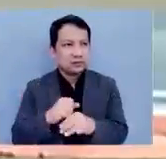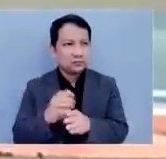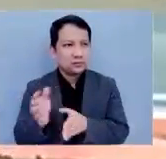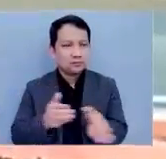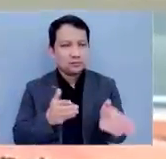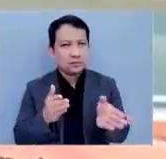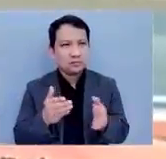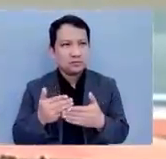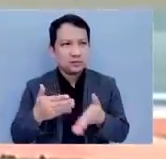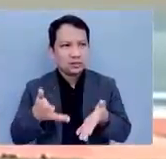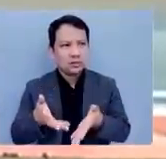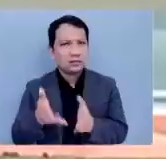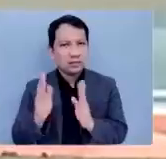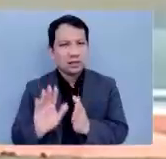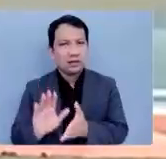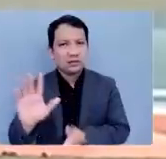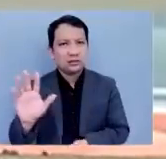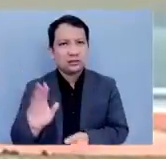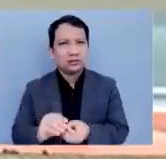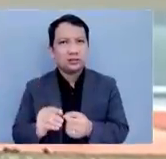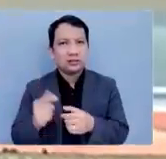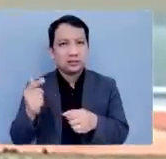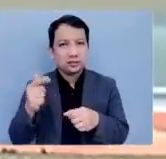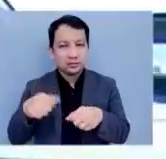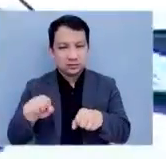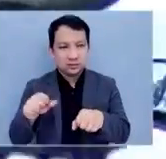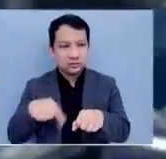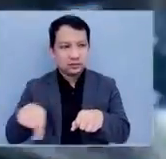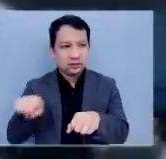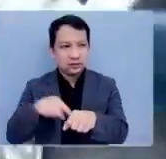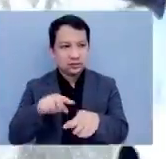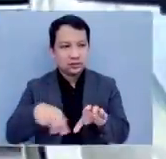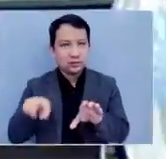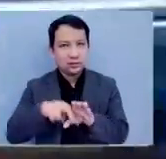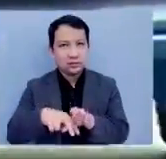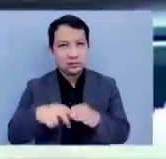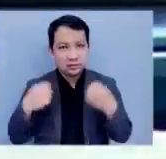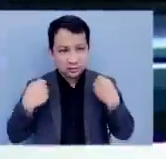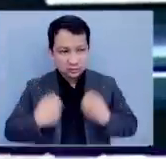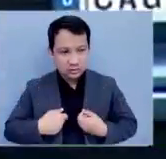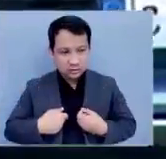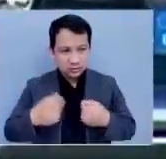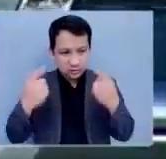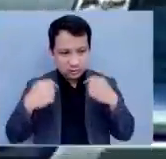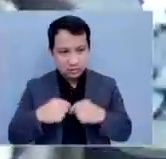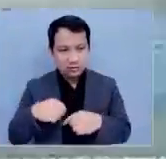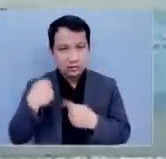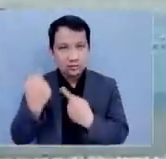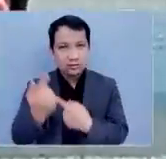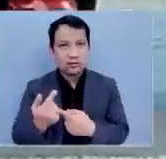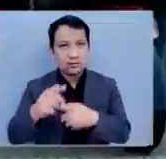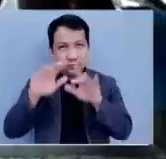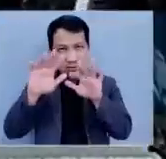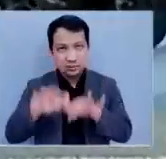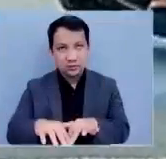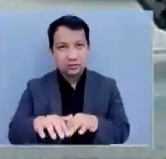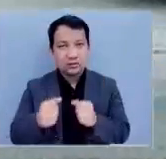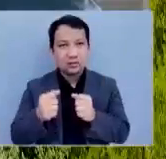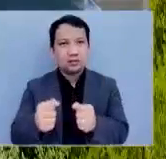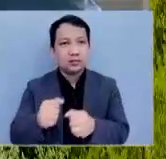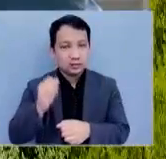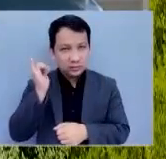MMDA, pinapayagan na rin nila yung mga rider na sumilong muna, magsuot ng raincoat kung abutan man sila ng ulan sa daan.